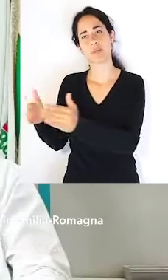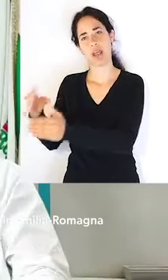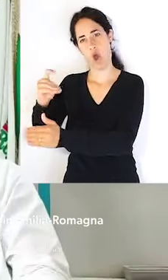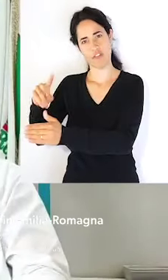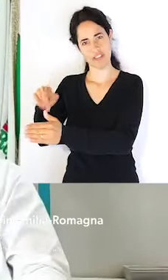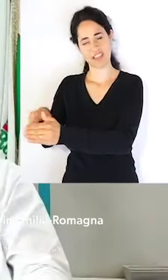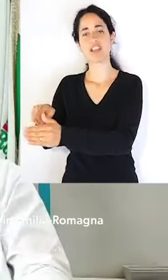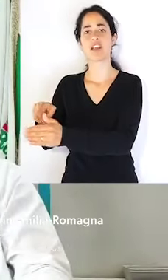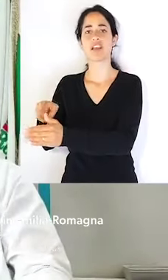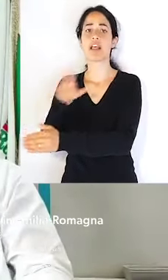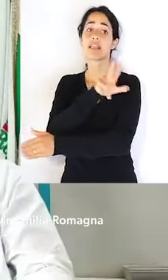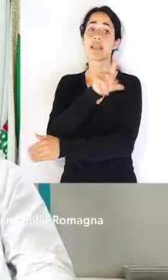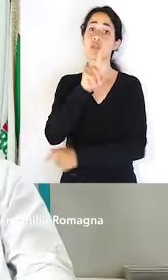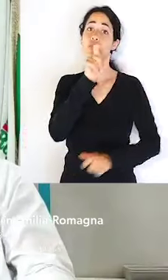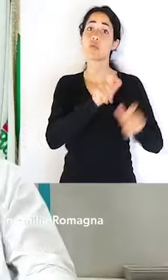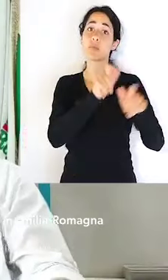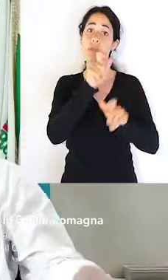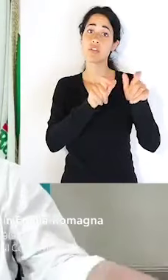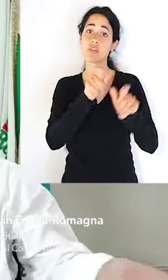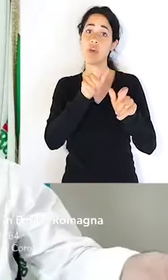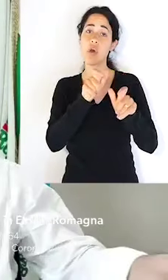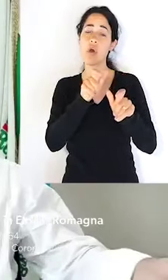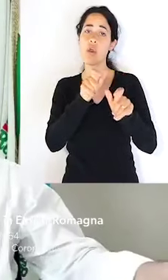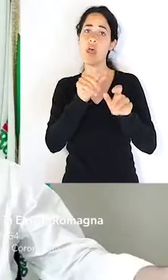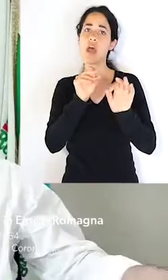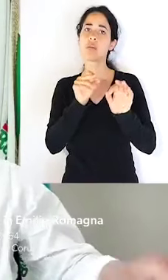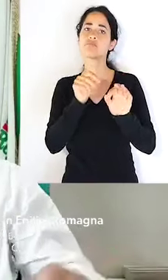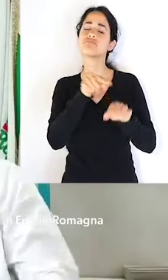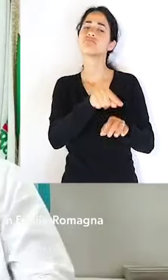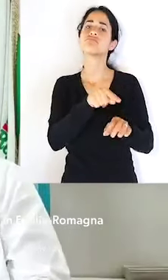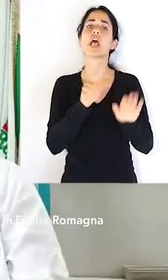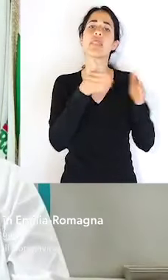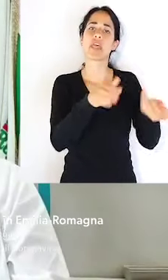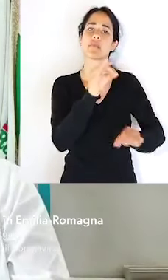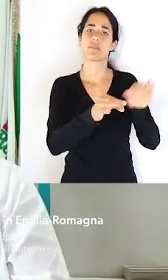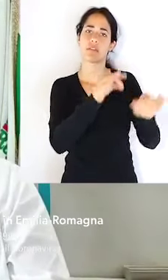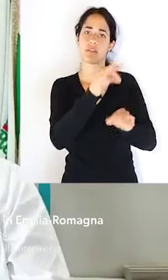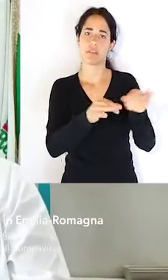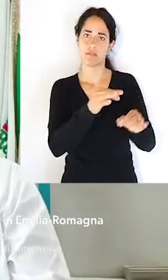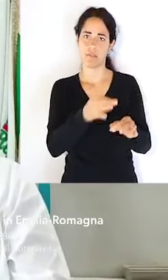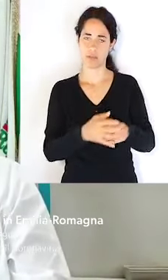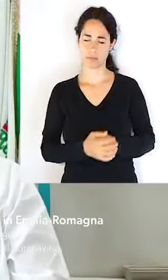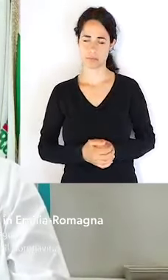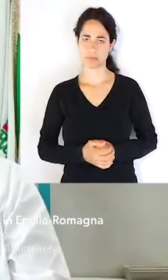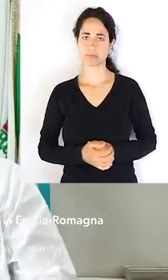e 31 sono le persone ricoverate in terapia intensiva.